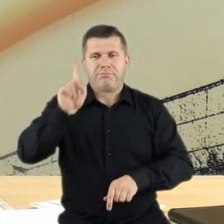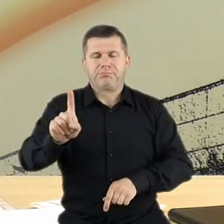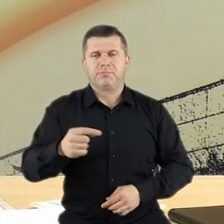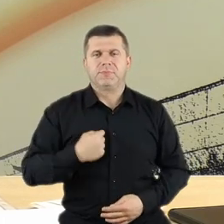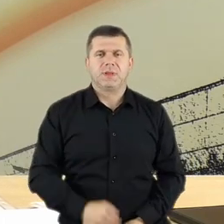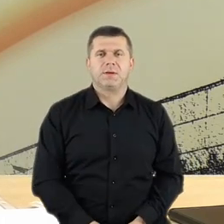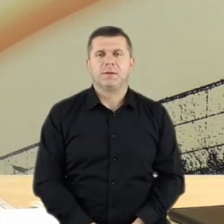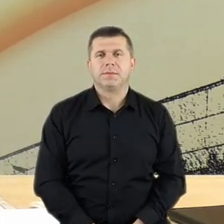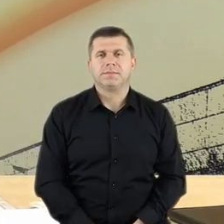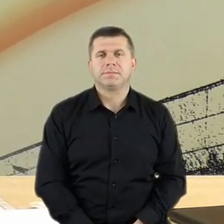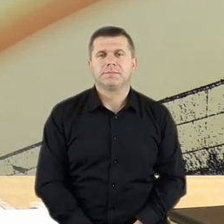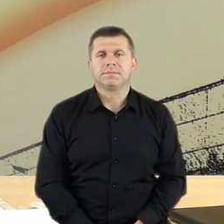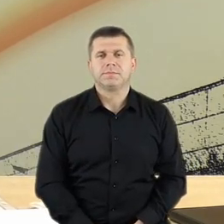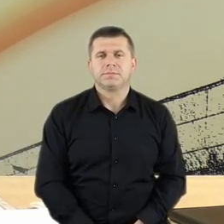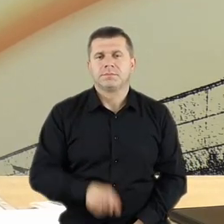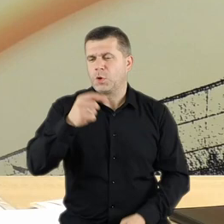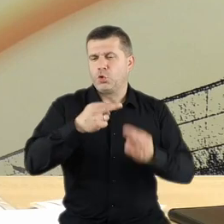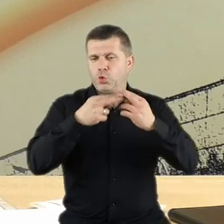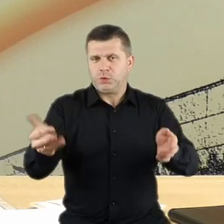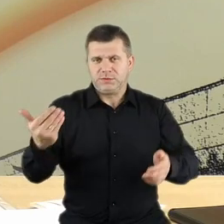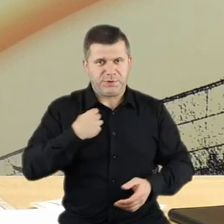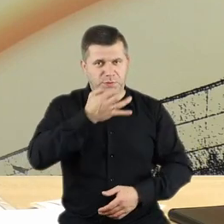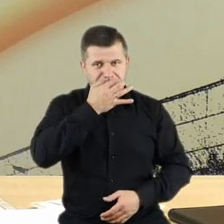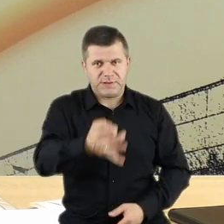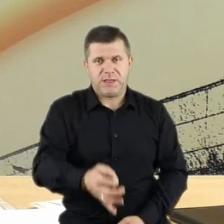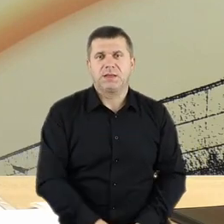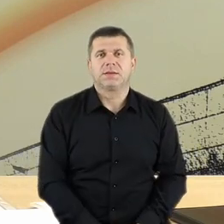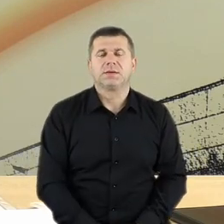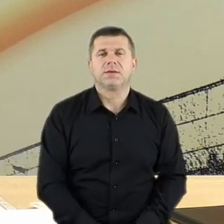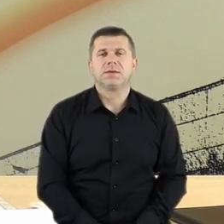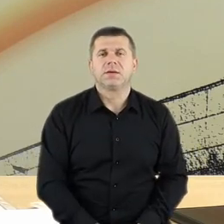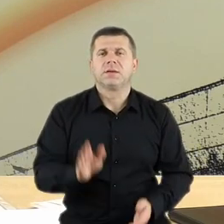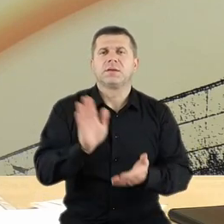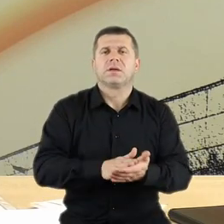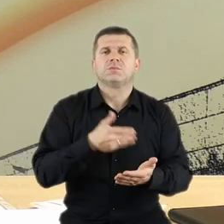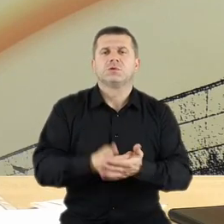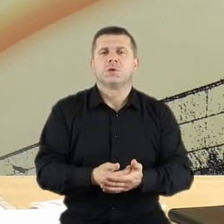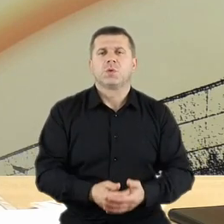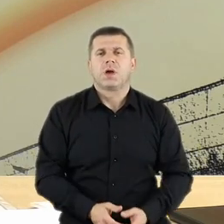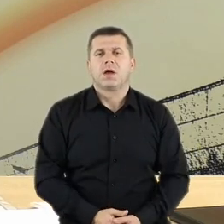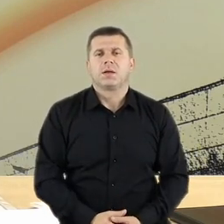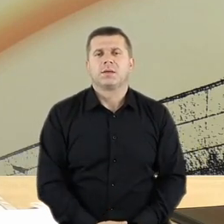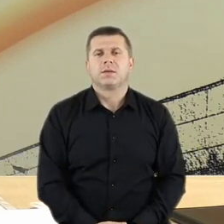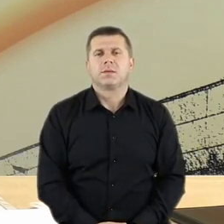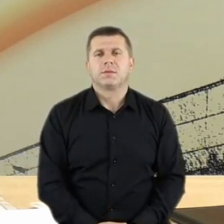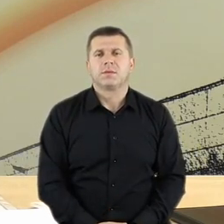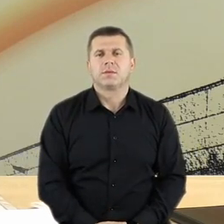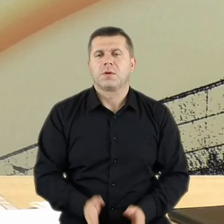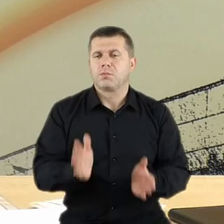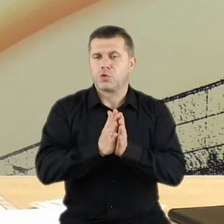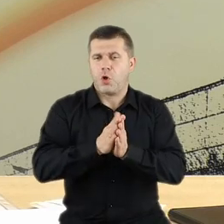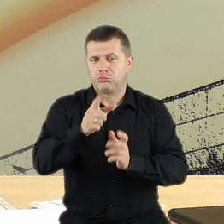no i tam różne były te pytania na przykład Proszę przetłumaczyć